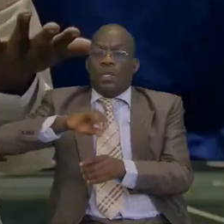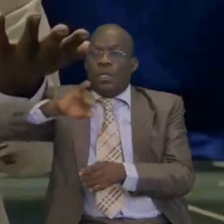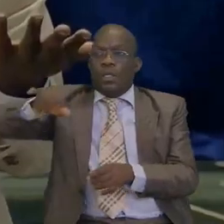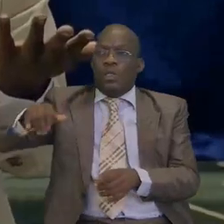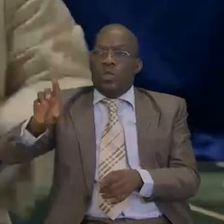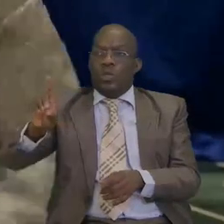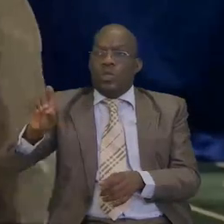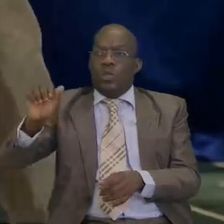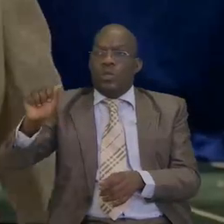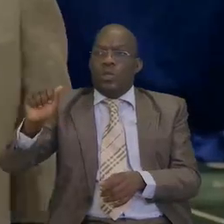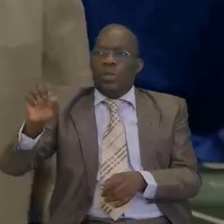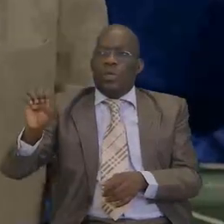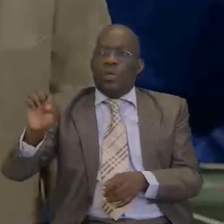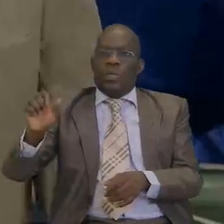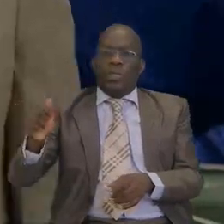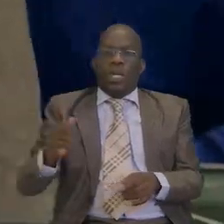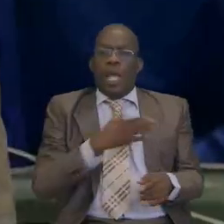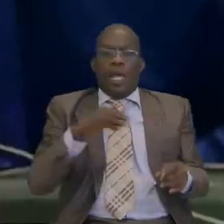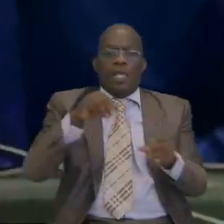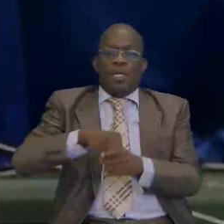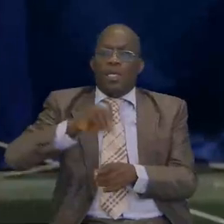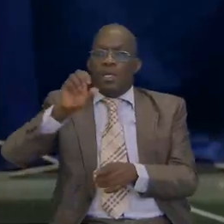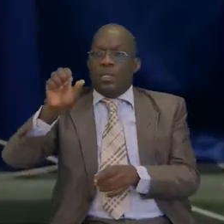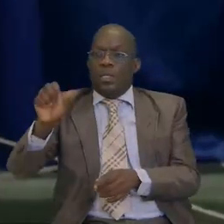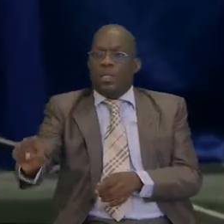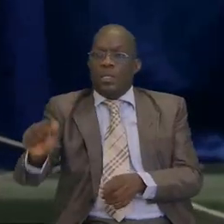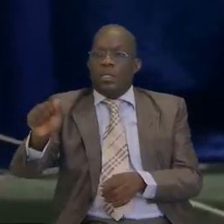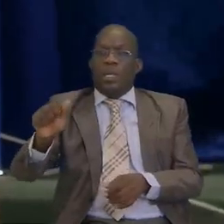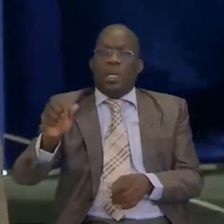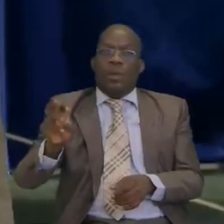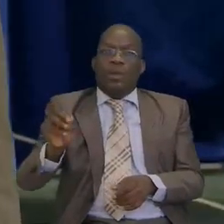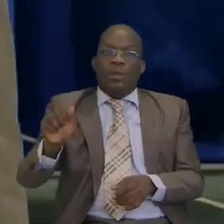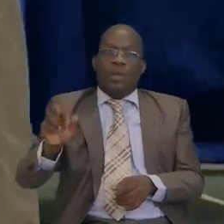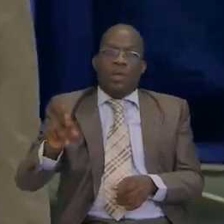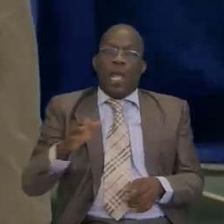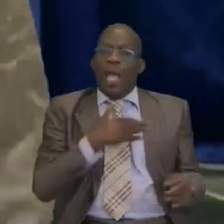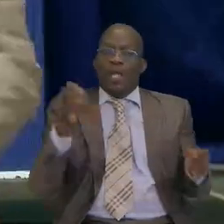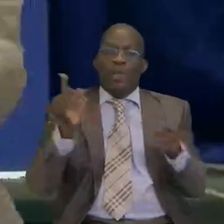et dans la Samarie, et jusqu'aux extrémités de la terre.